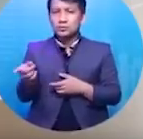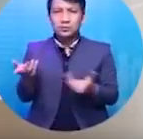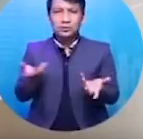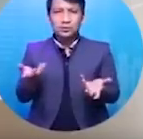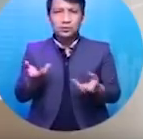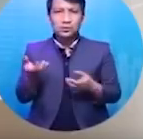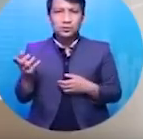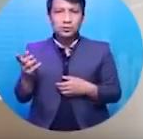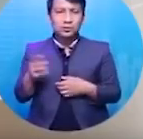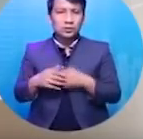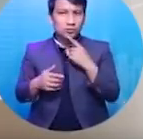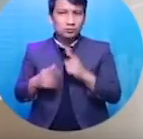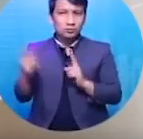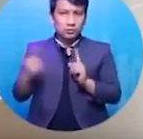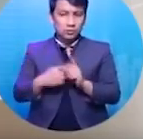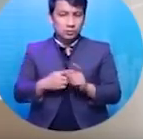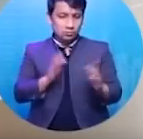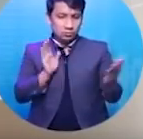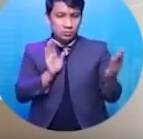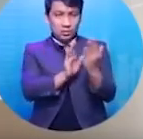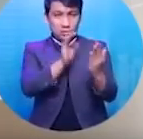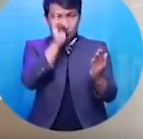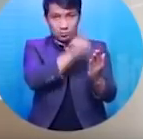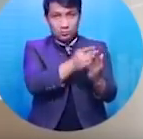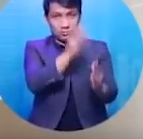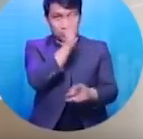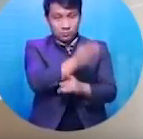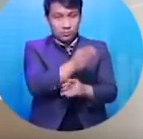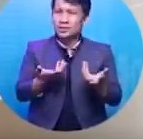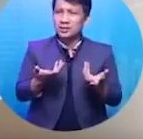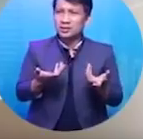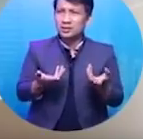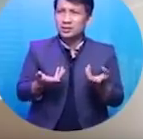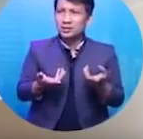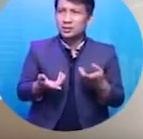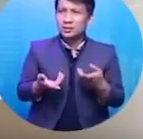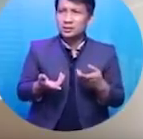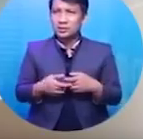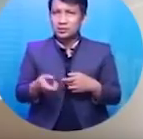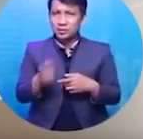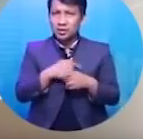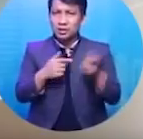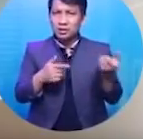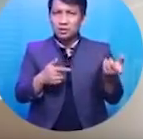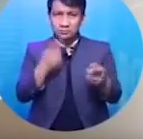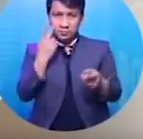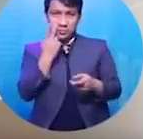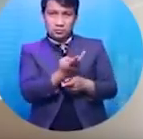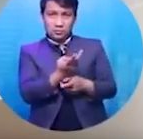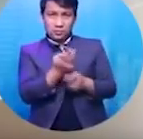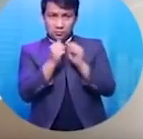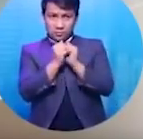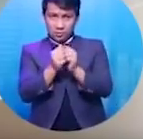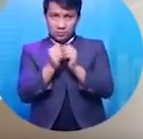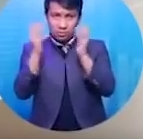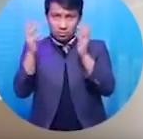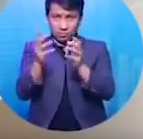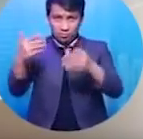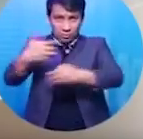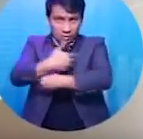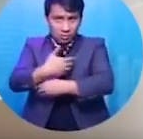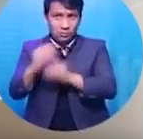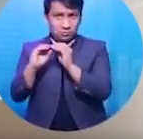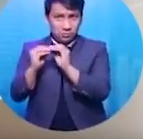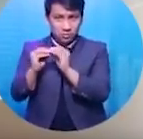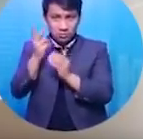dalaw kasi kinukumpront ako yung lalaki. Ay, sabi sa ganito, ganire. Ay, sino lalaki, sir? Sigarito rin po sa amin. Nahuli nyo ba silang dalawa na magkausap o magkayakap,